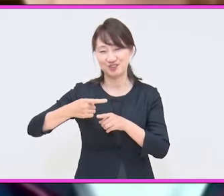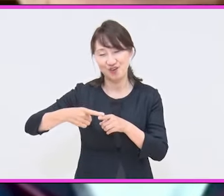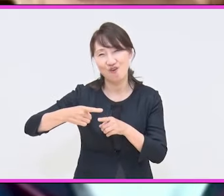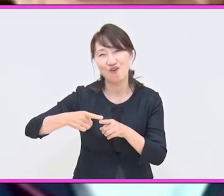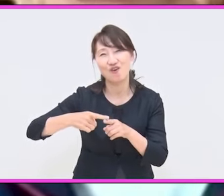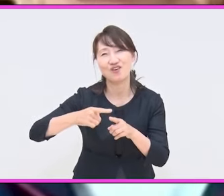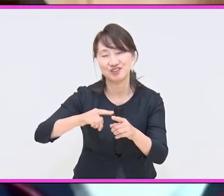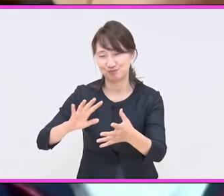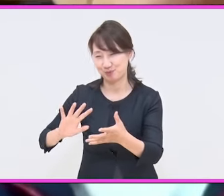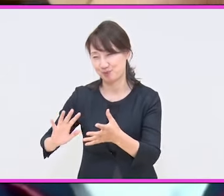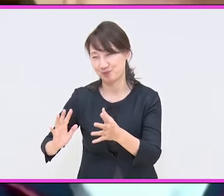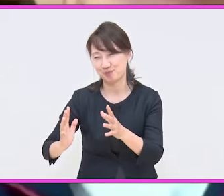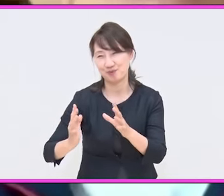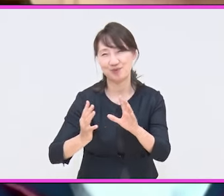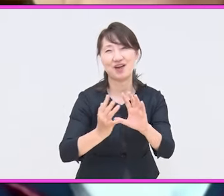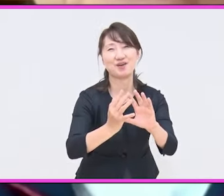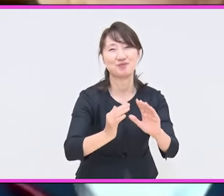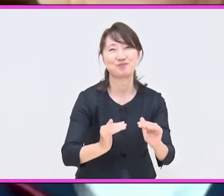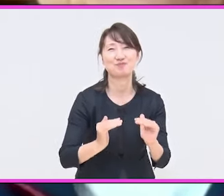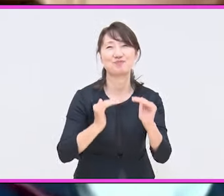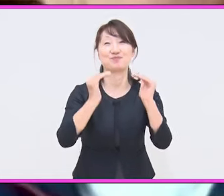but it was a big step.